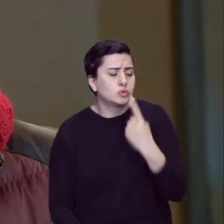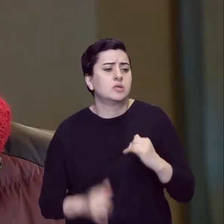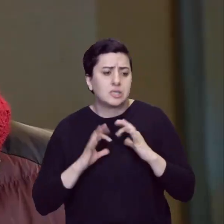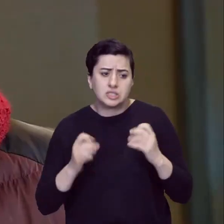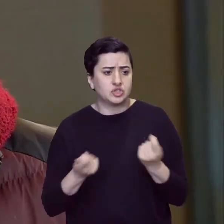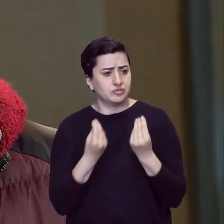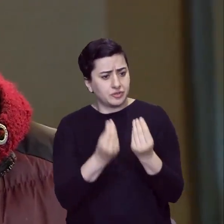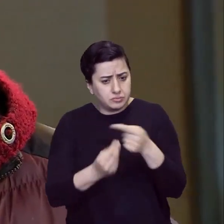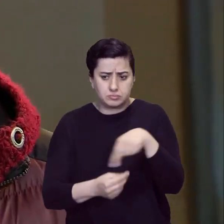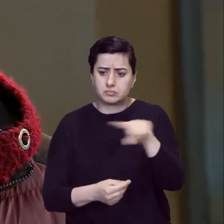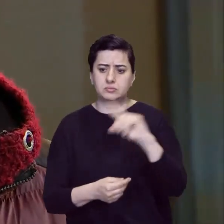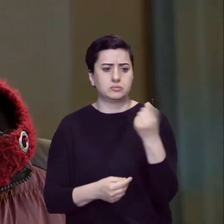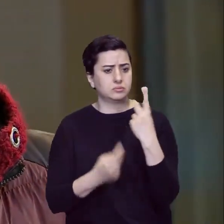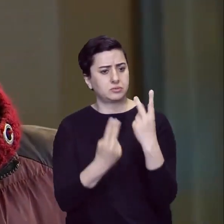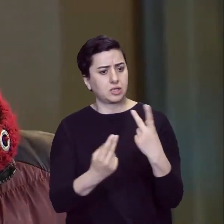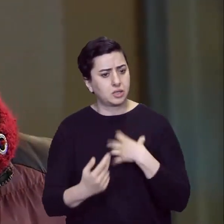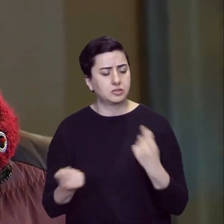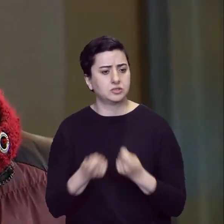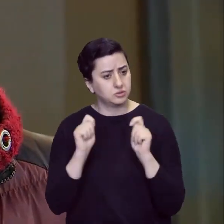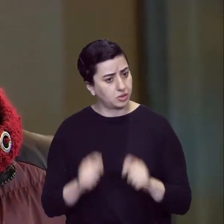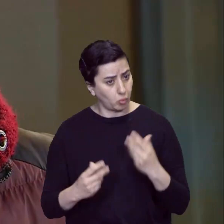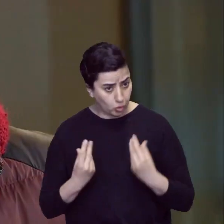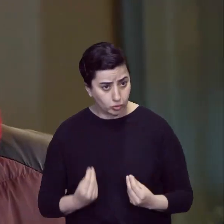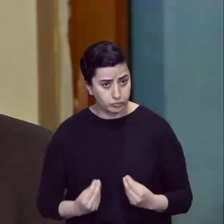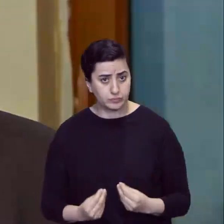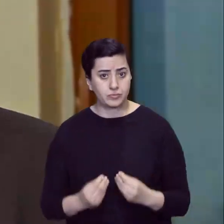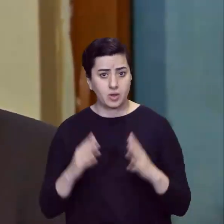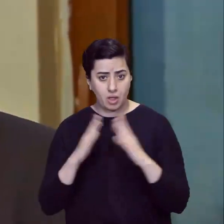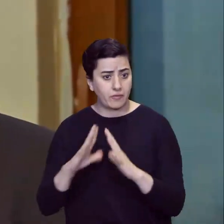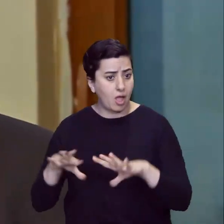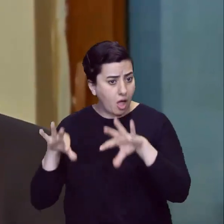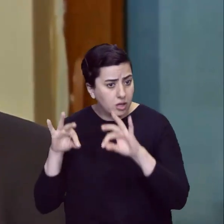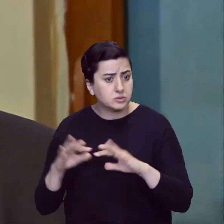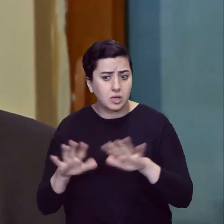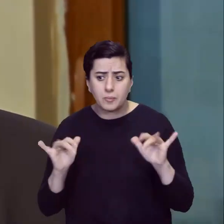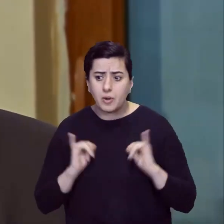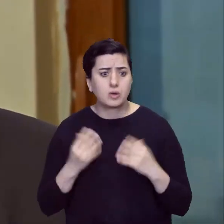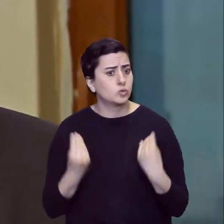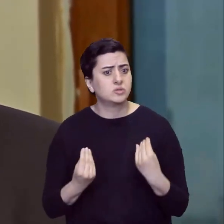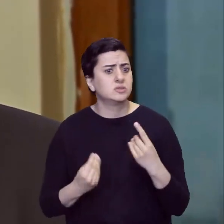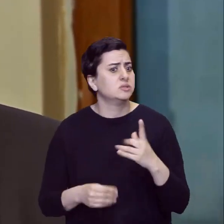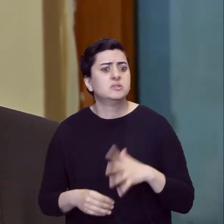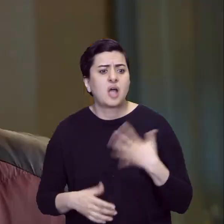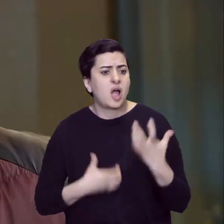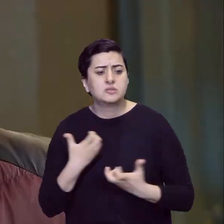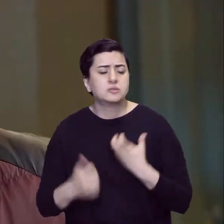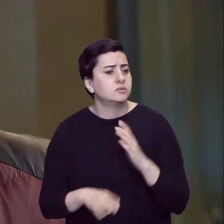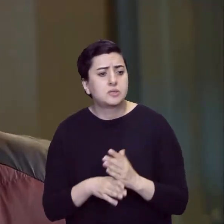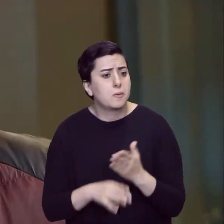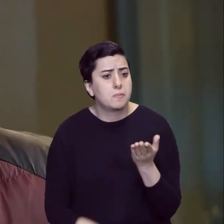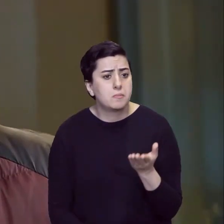geç, yine kendi evinde çalışırsın. Evin hazır kurul düzenin varken neden bu sefaleti kendine reva